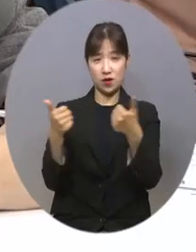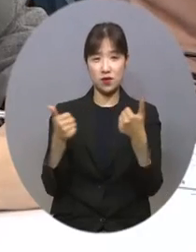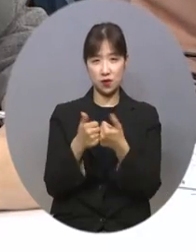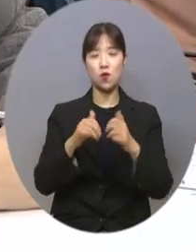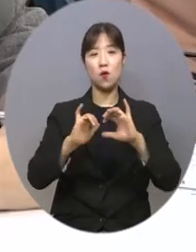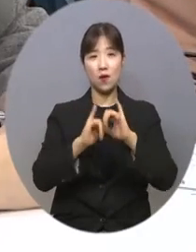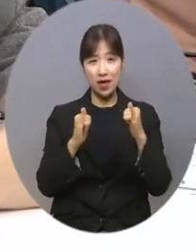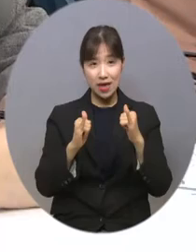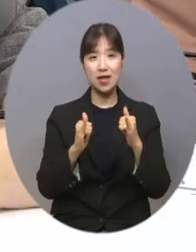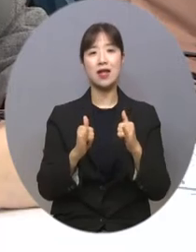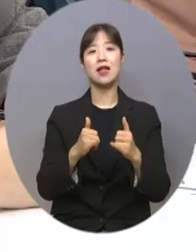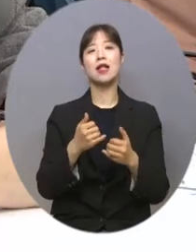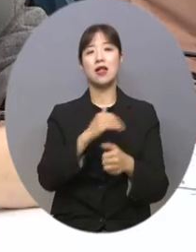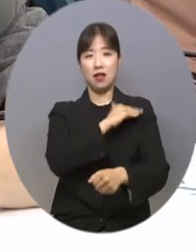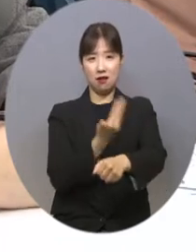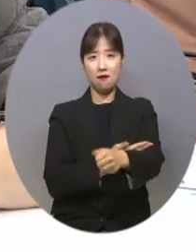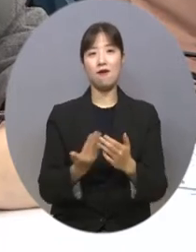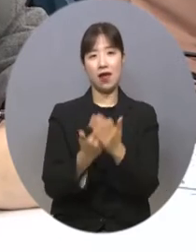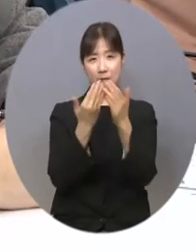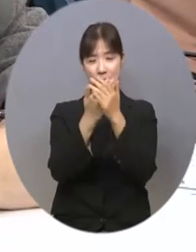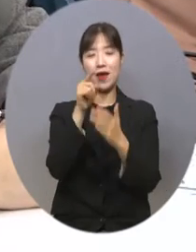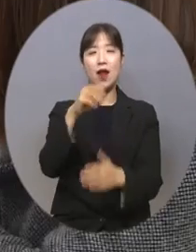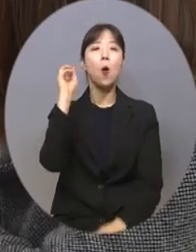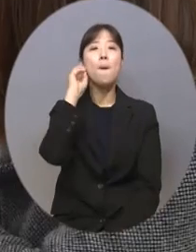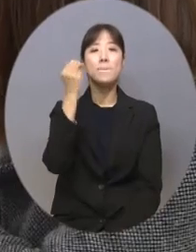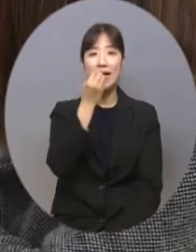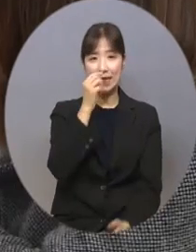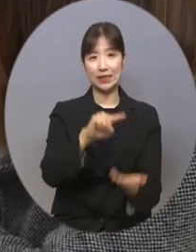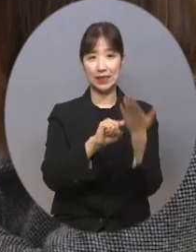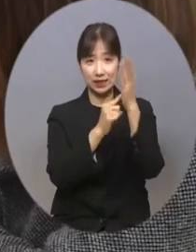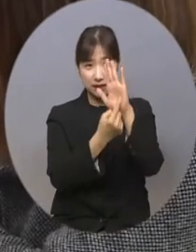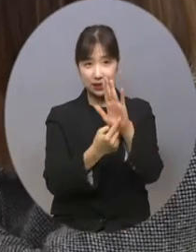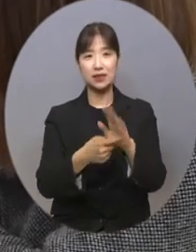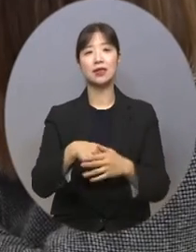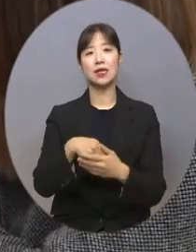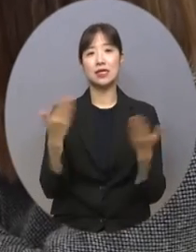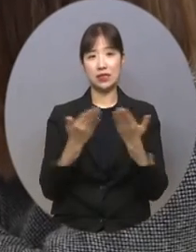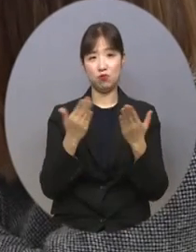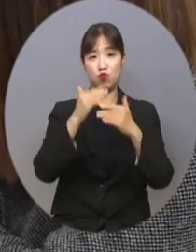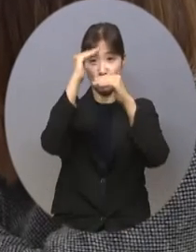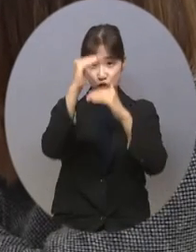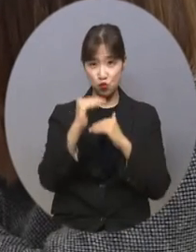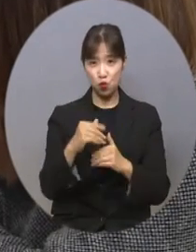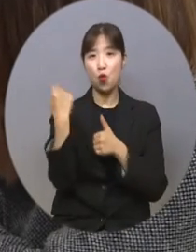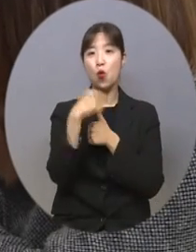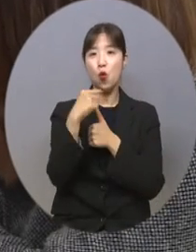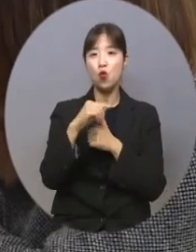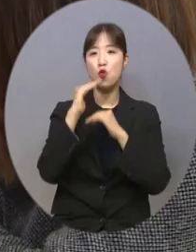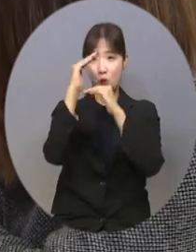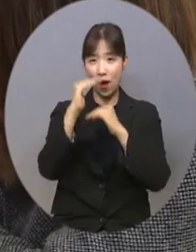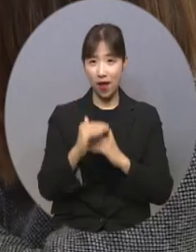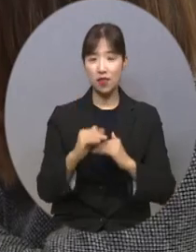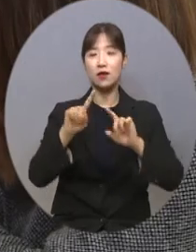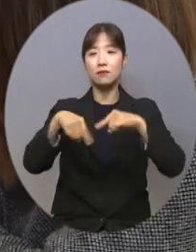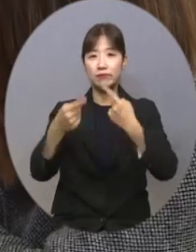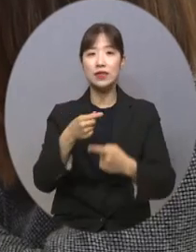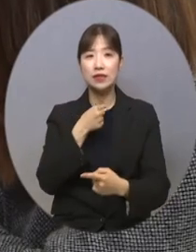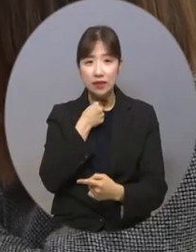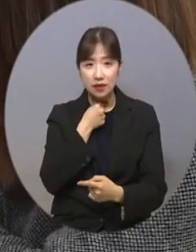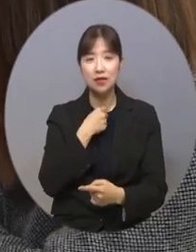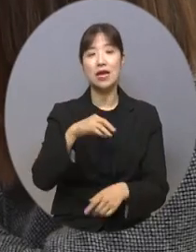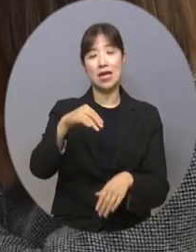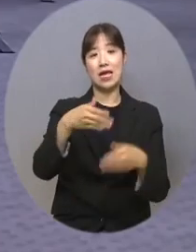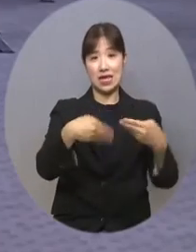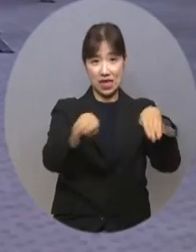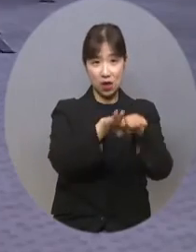사업단 누리집을 통해 직업 깨고 채용 연계형 직무교육 과정 교육생을 모집 중이며 각 교육훈련기관